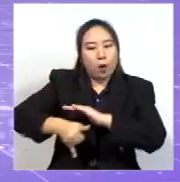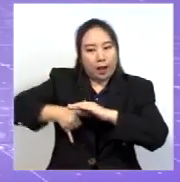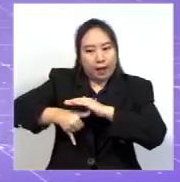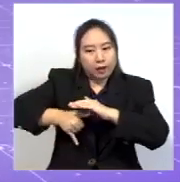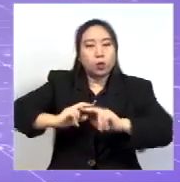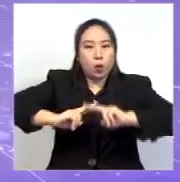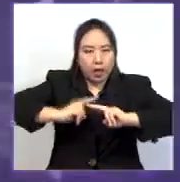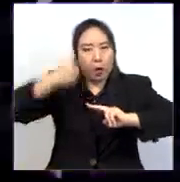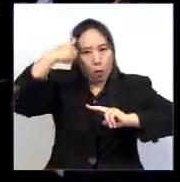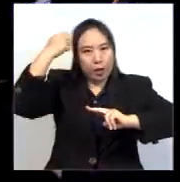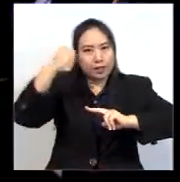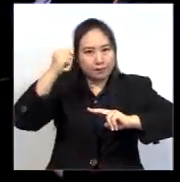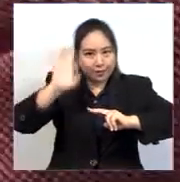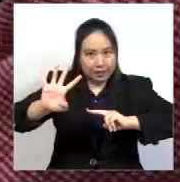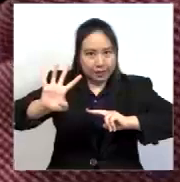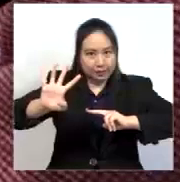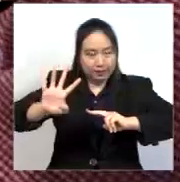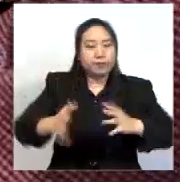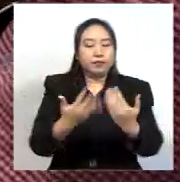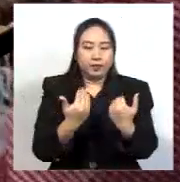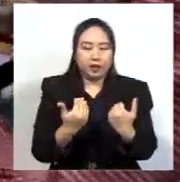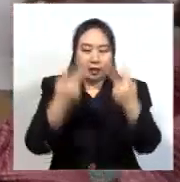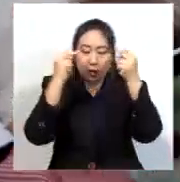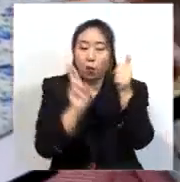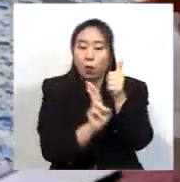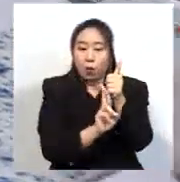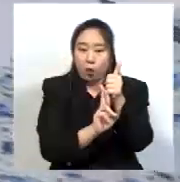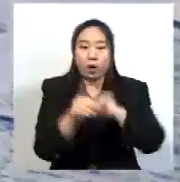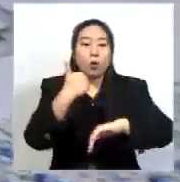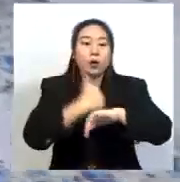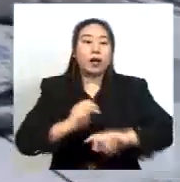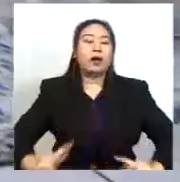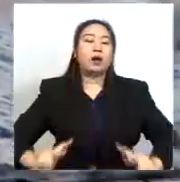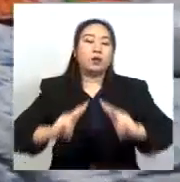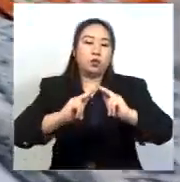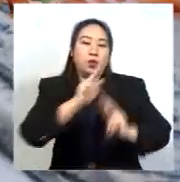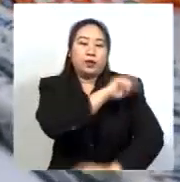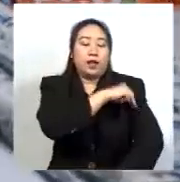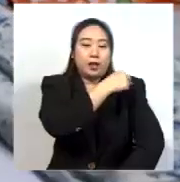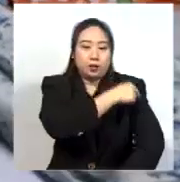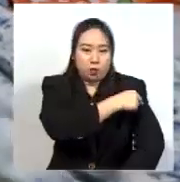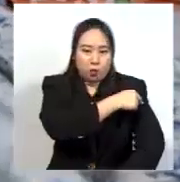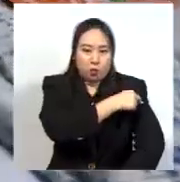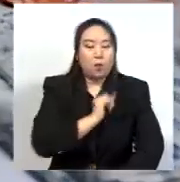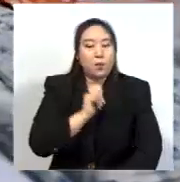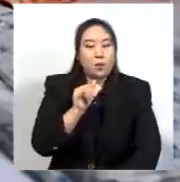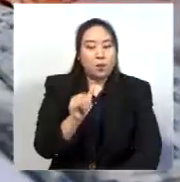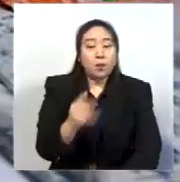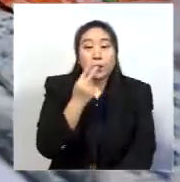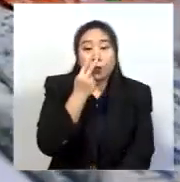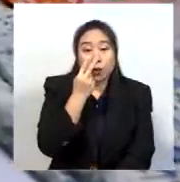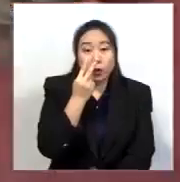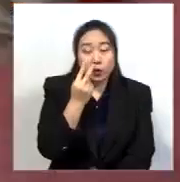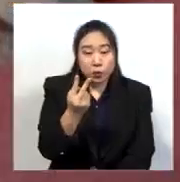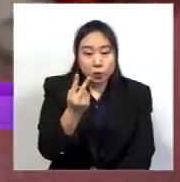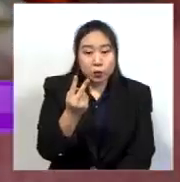เวลา14วันค่ะซึ่งนายอนุทินชาญวีรกูลรองนายกรัฐมนตรีและรัฐมนตรีว่าการกระทรวงสาธารณสุขลงพื้นที่ติ